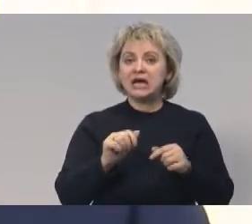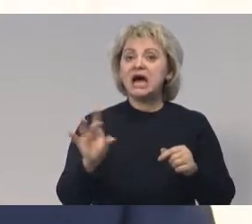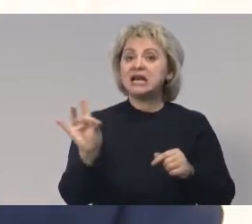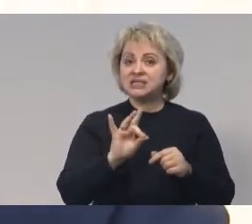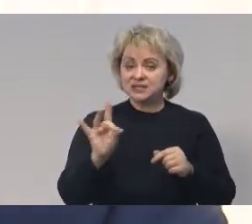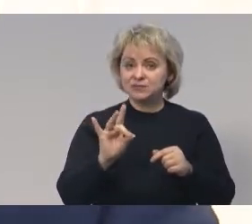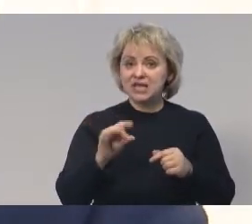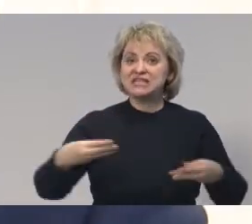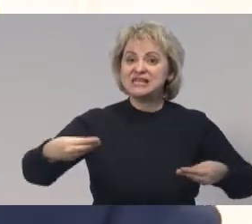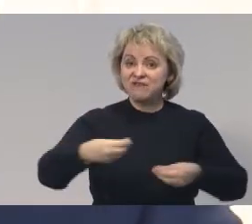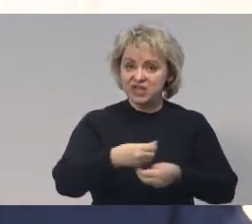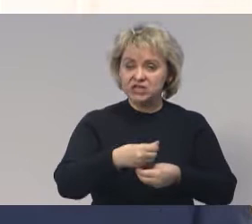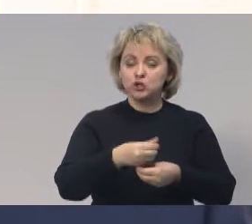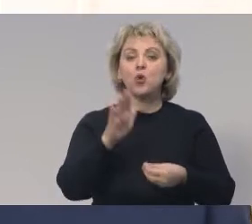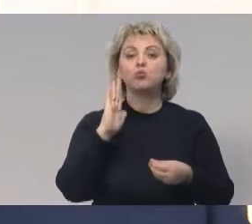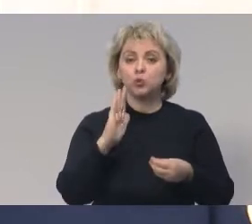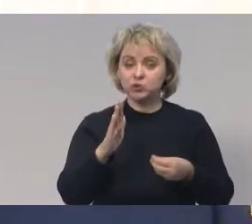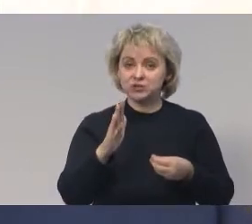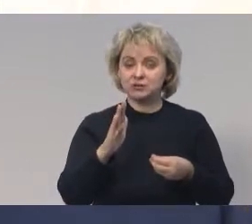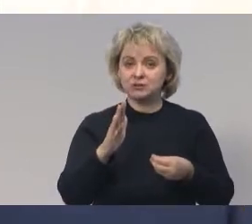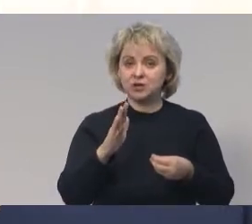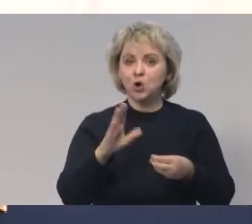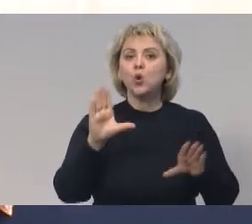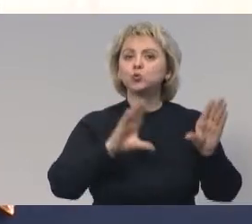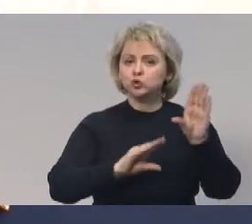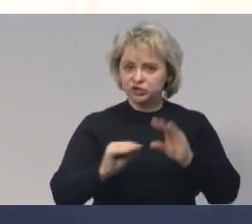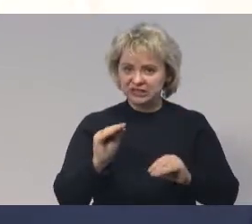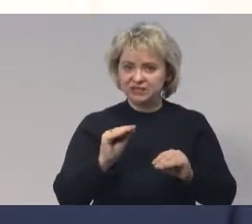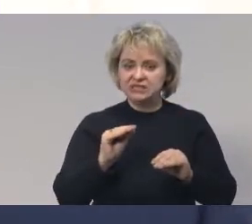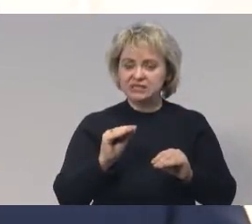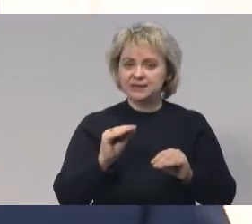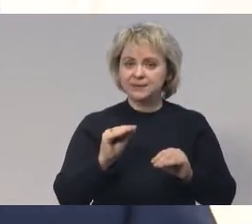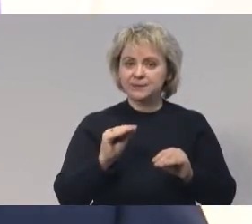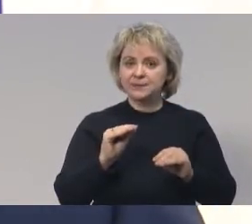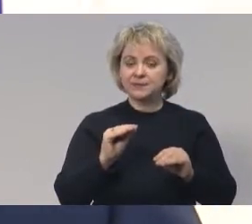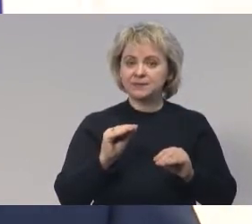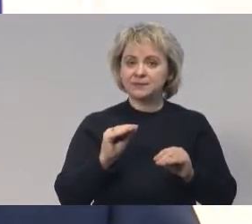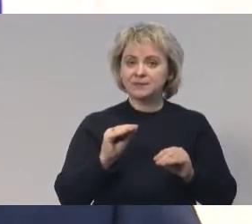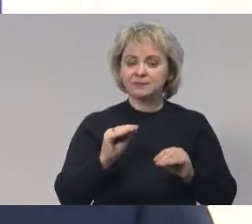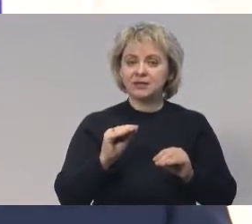размер софинансирования будет учитываться